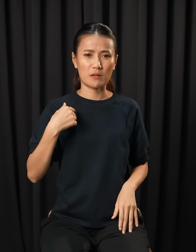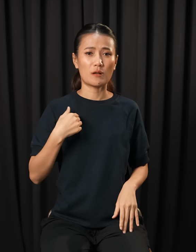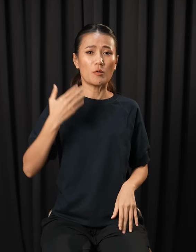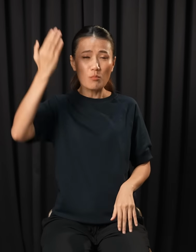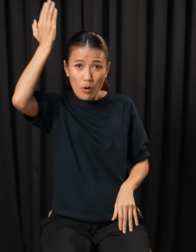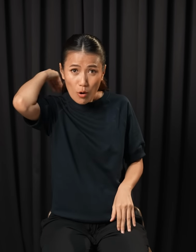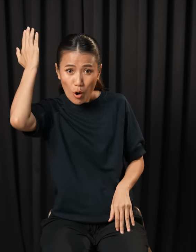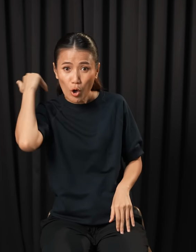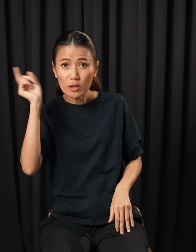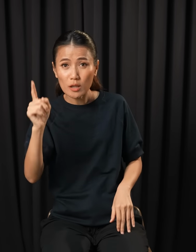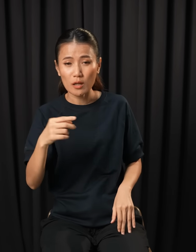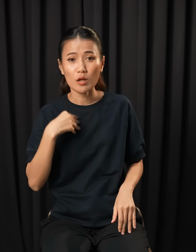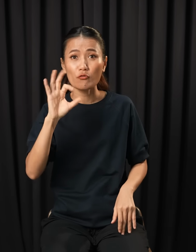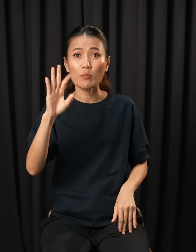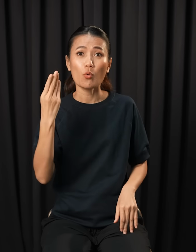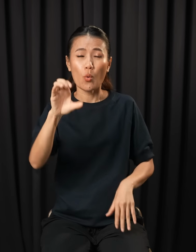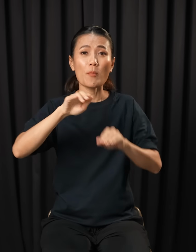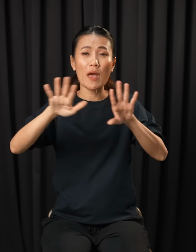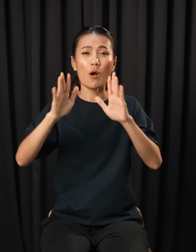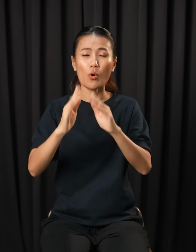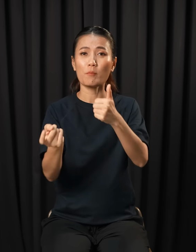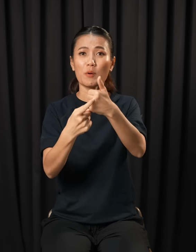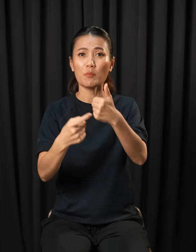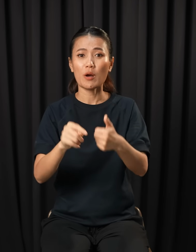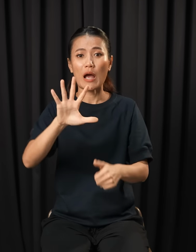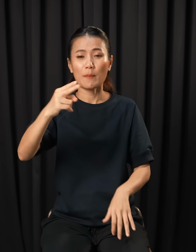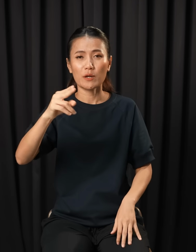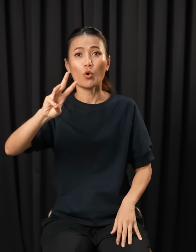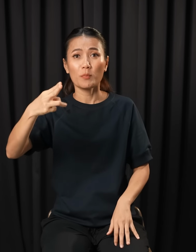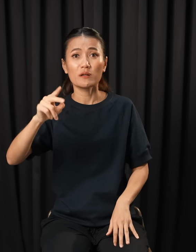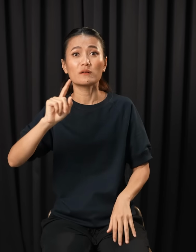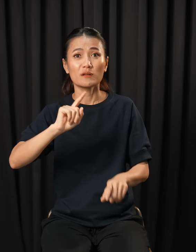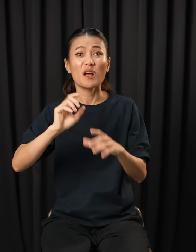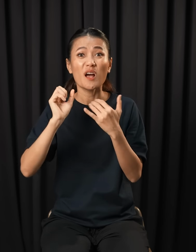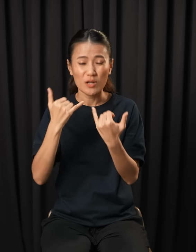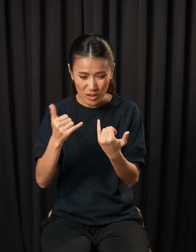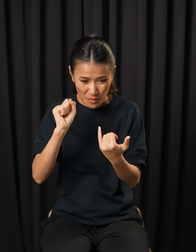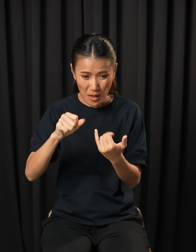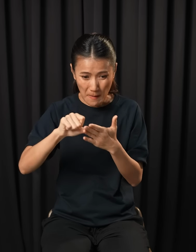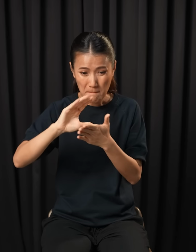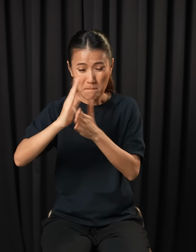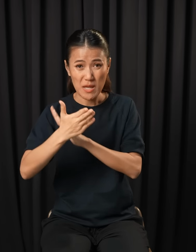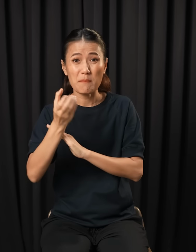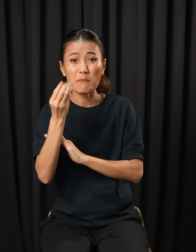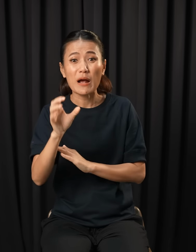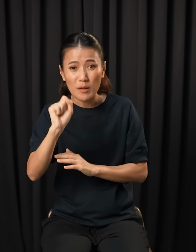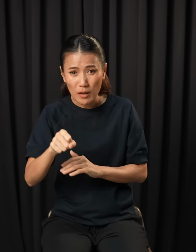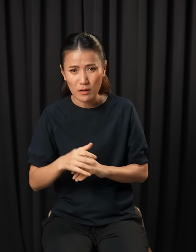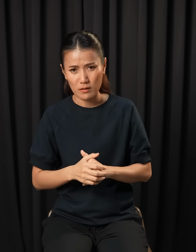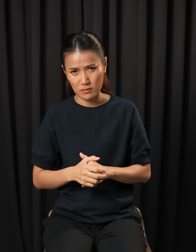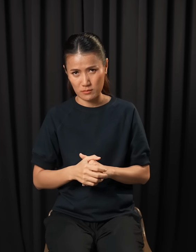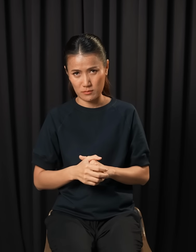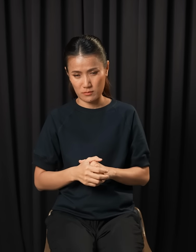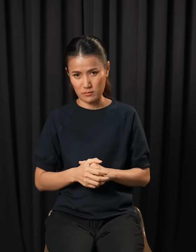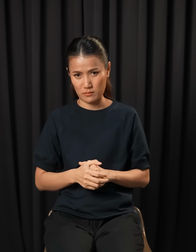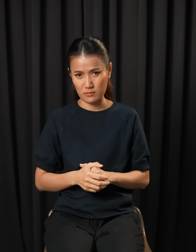ปี62กับปี66เนี่ยแลนด์สเคปเปลี่ยนไปเยอะเพราะสมัยก่อนเนี่ย Facebook แป๊บเดียวเนี่ยไปถึงเนี่ย 50,000 ไลค์ 60,000 ไลค์เนี่ยเกิดขึ้นได้แต่ตอนนี้อัลกอริทึมอะ